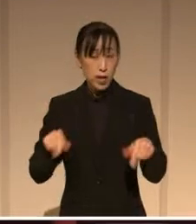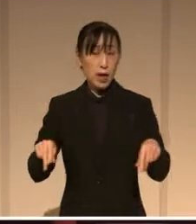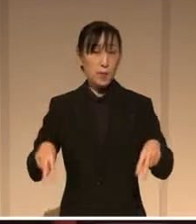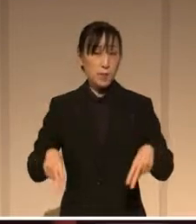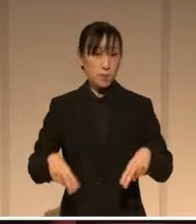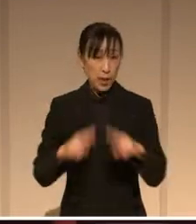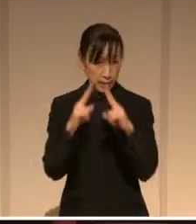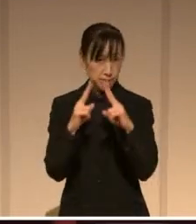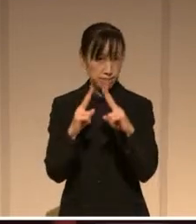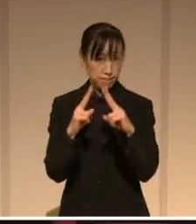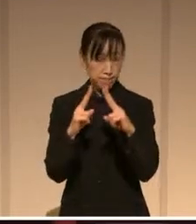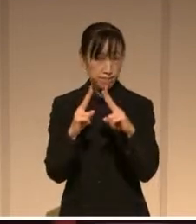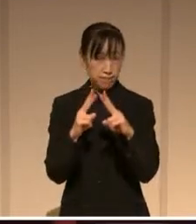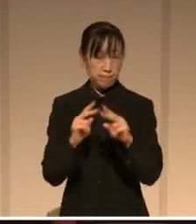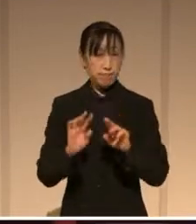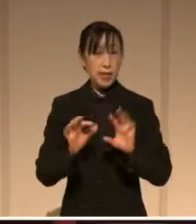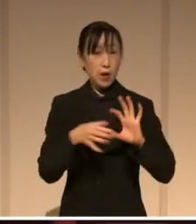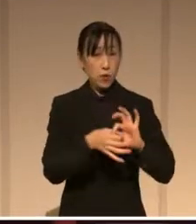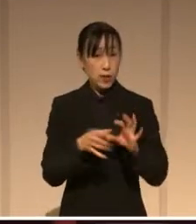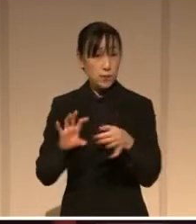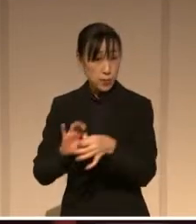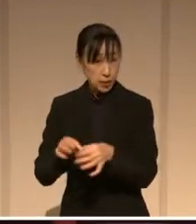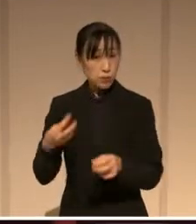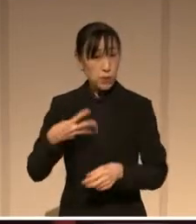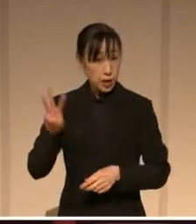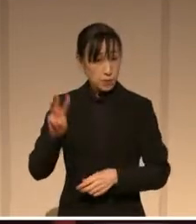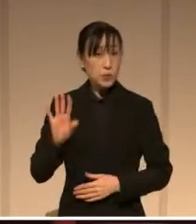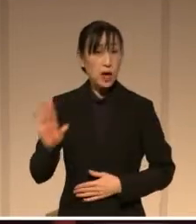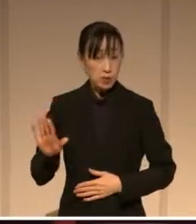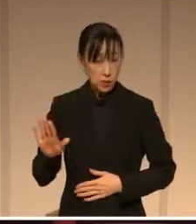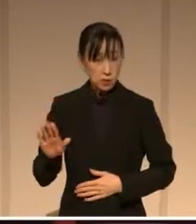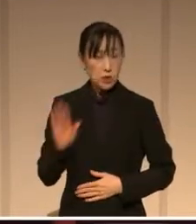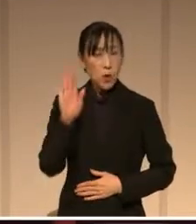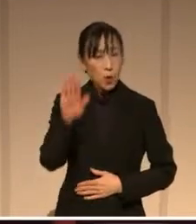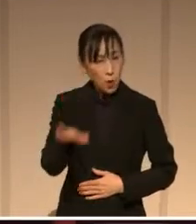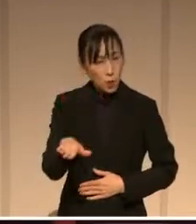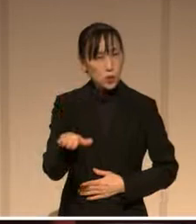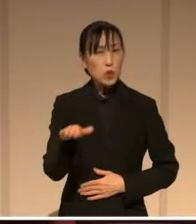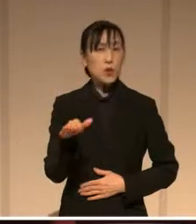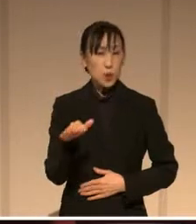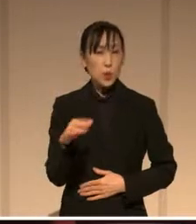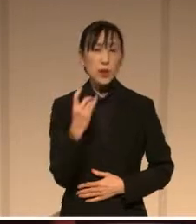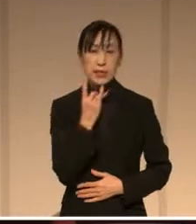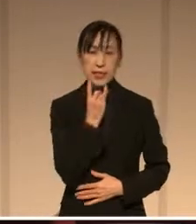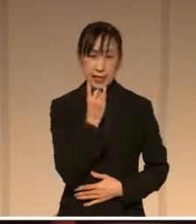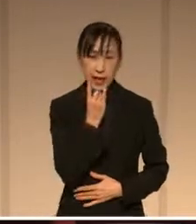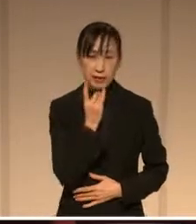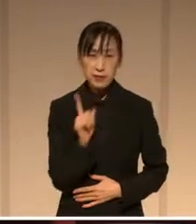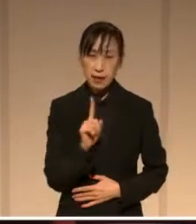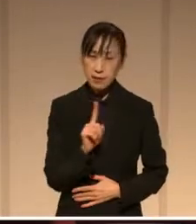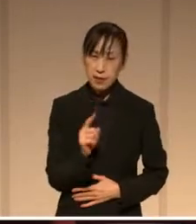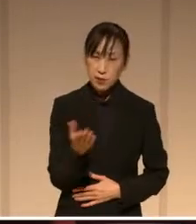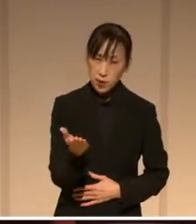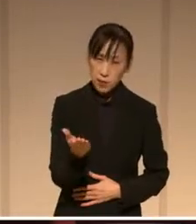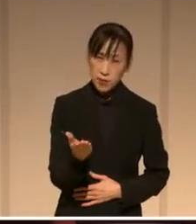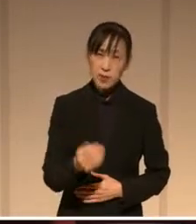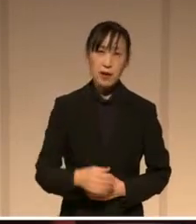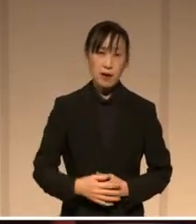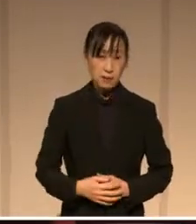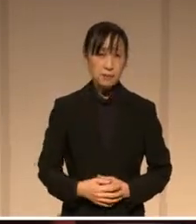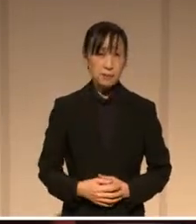されますけれども今後のこのオリンピックパラリンピックに対するきたいっていうのはありますかじゃあカメラさんからお願いし